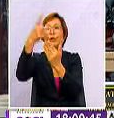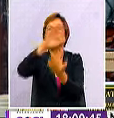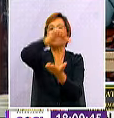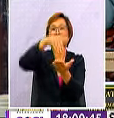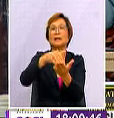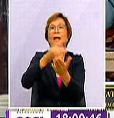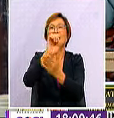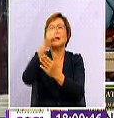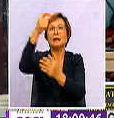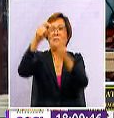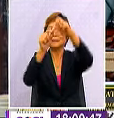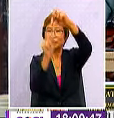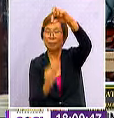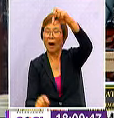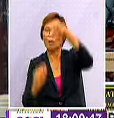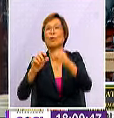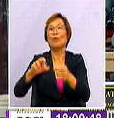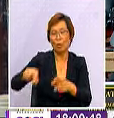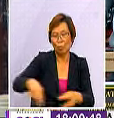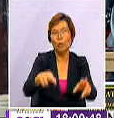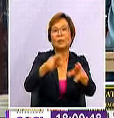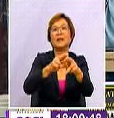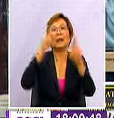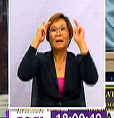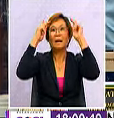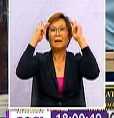Central Spine Road di jajaran baru di negeri Kelantan dan Pahang.